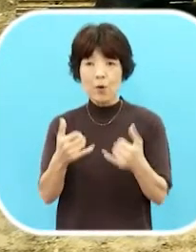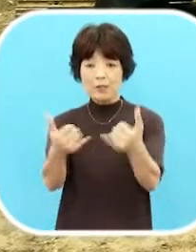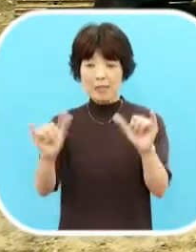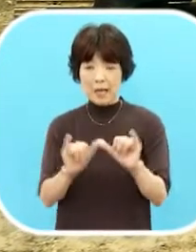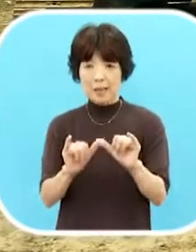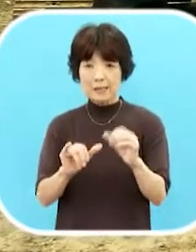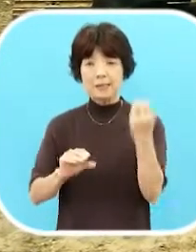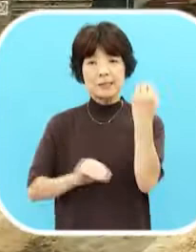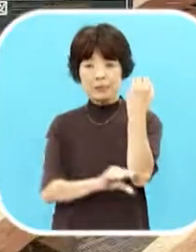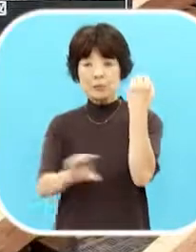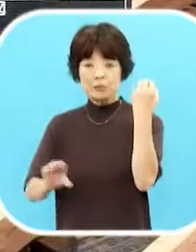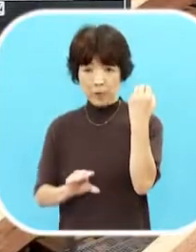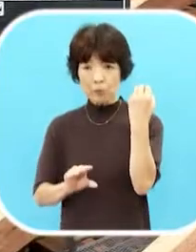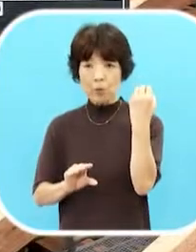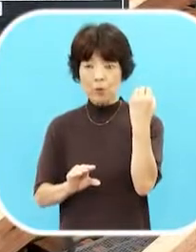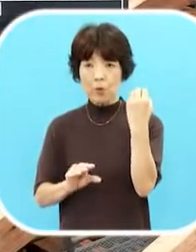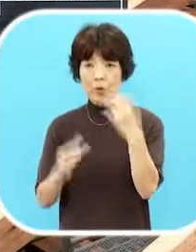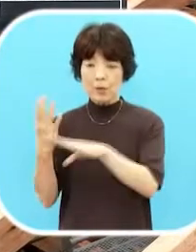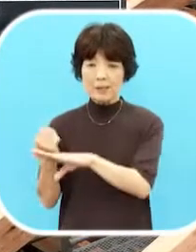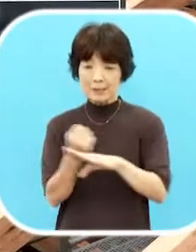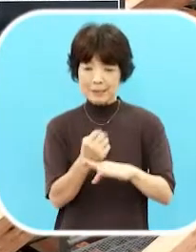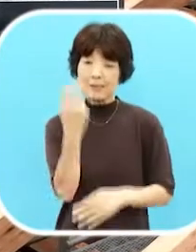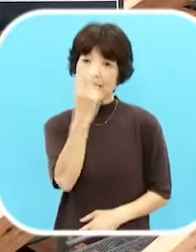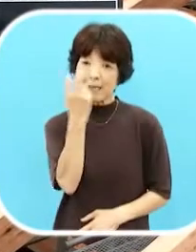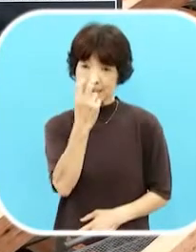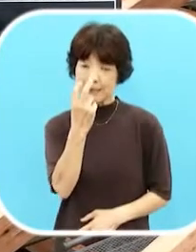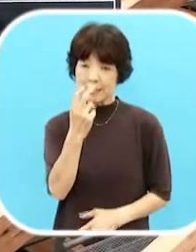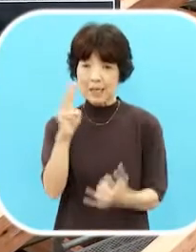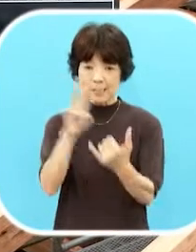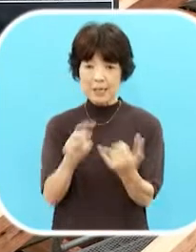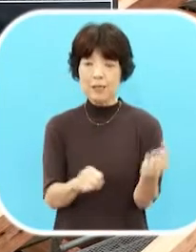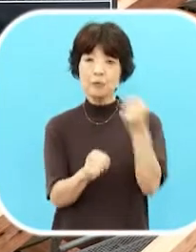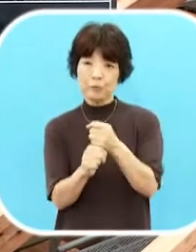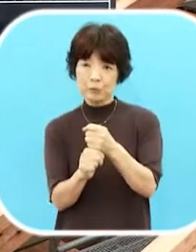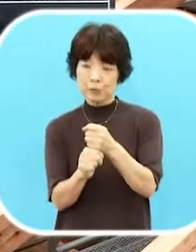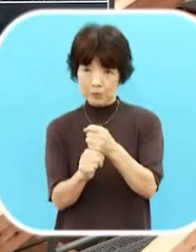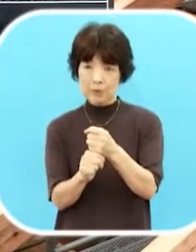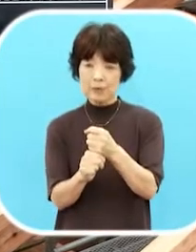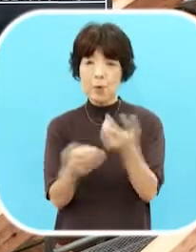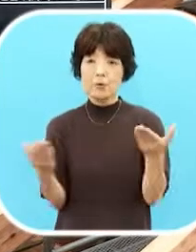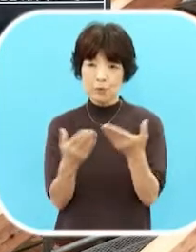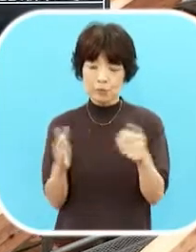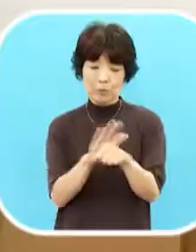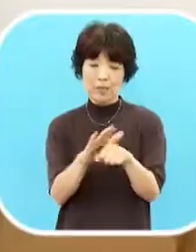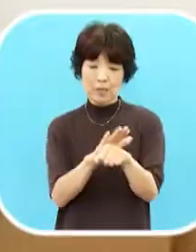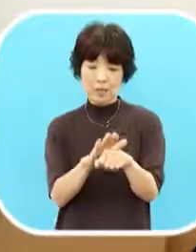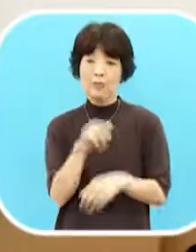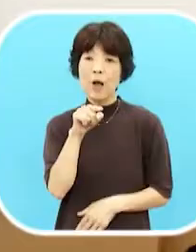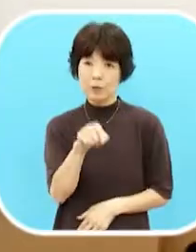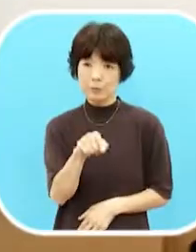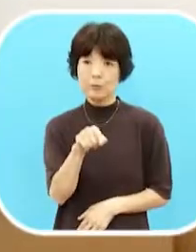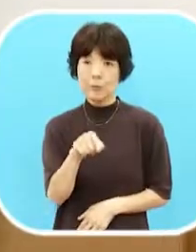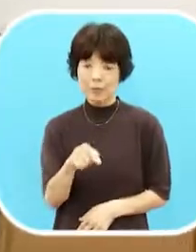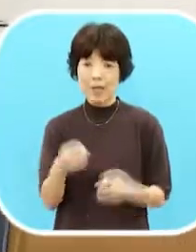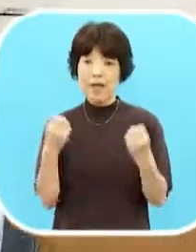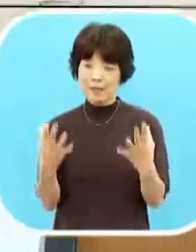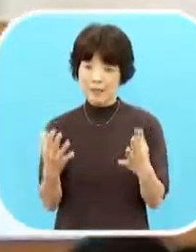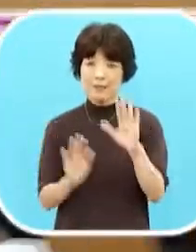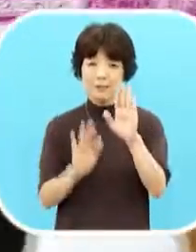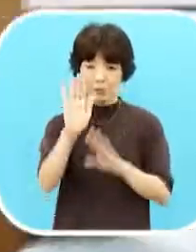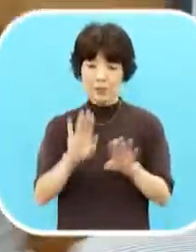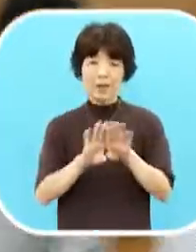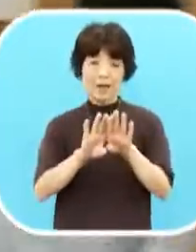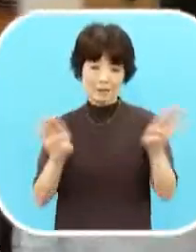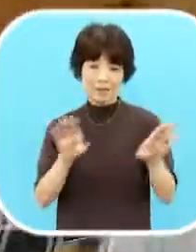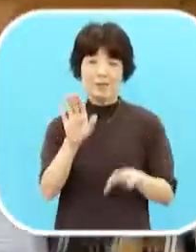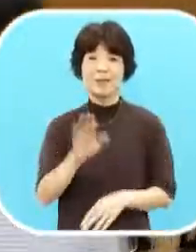持管理や災害復旧の担い手として重要な役割を果たしているこの業界で、今新しい風が吹き